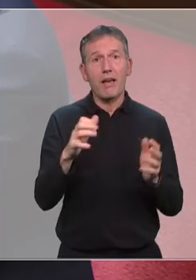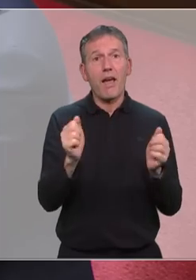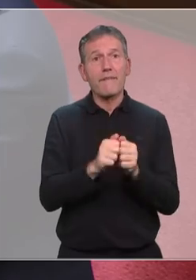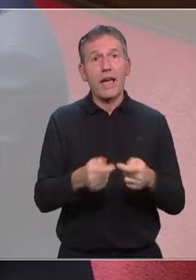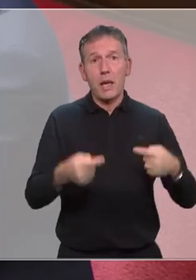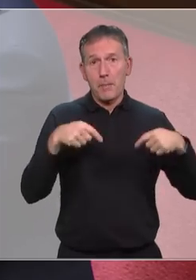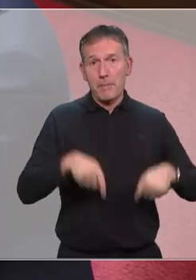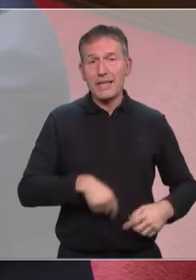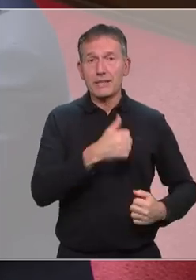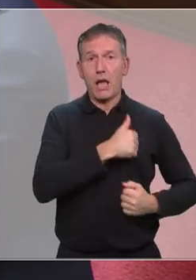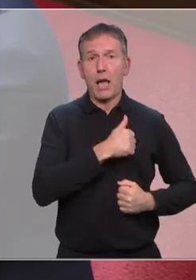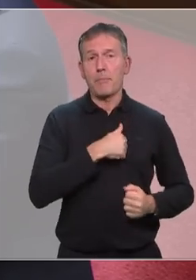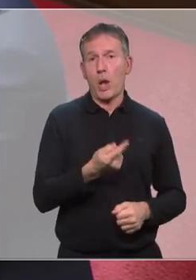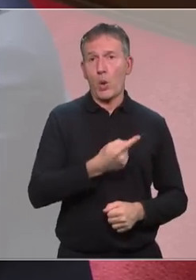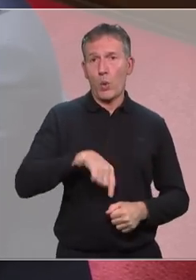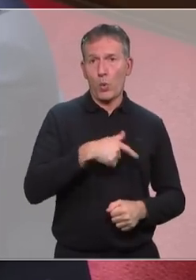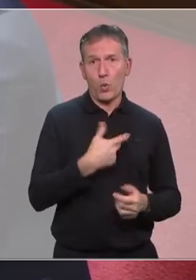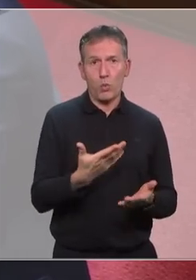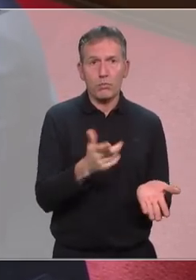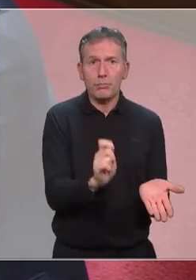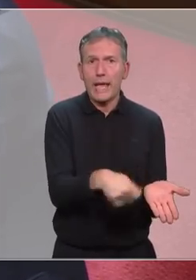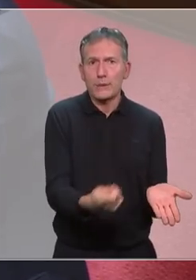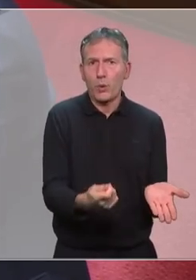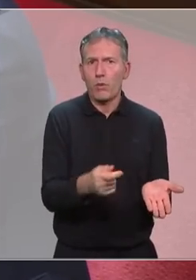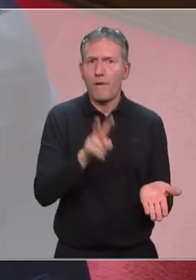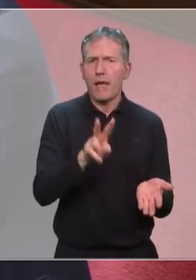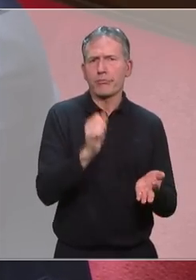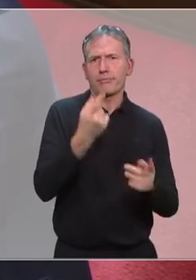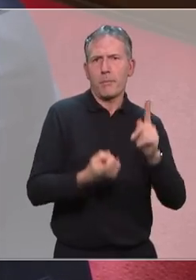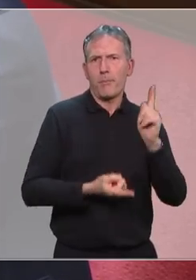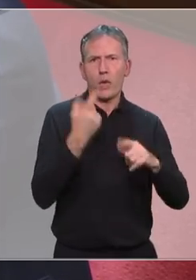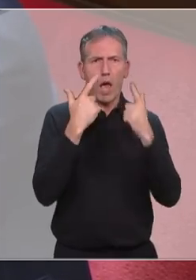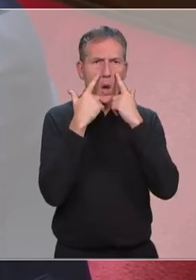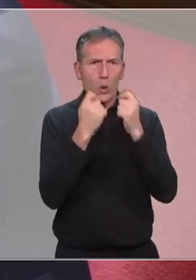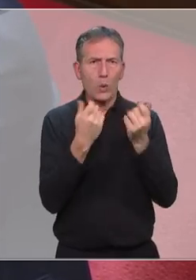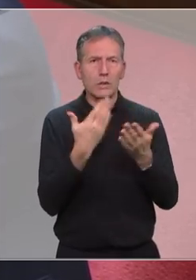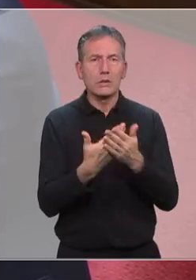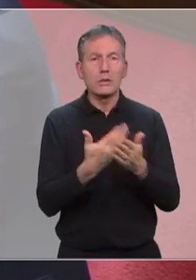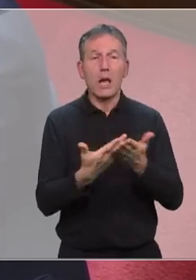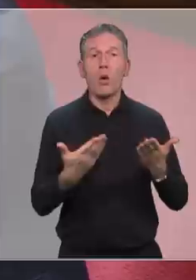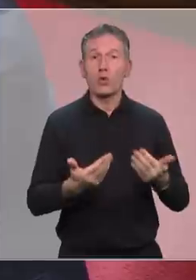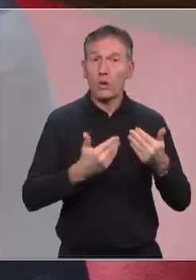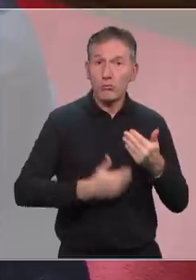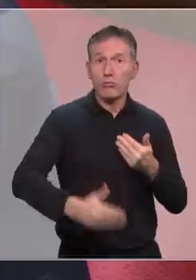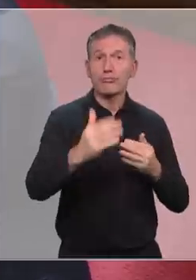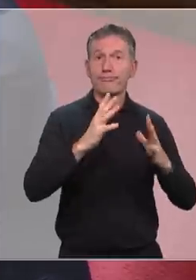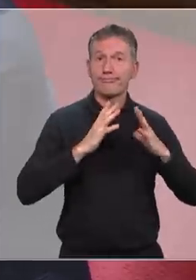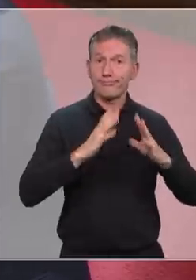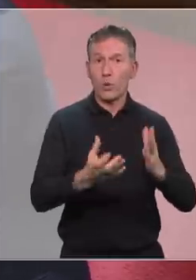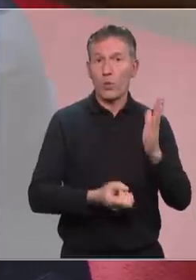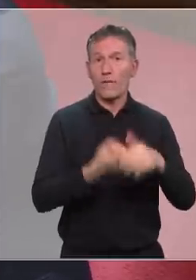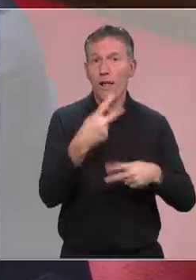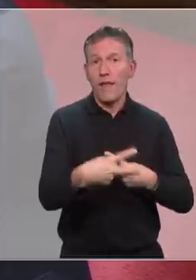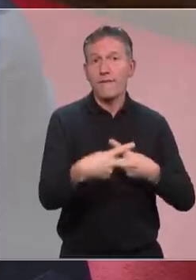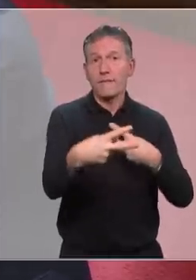Armées, Sébastien Lecornu, nous y sommes évidemment particulièrement attentifs. Aujourd'hui, nous nous engageons dans une nouvelle phase du projet,